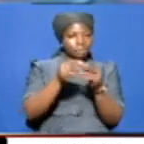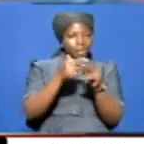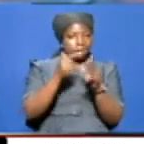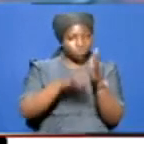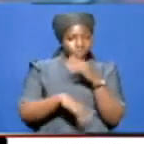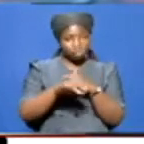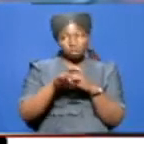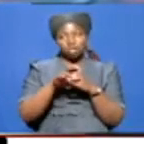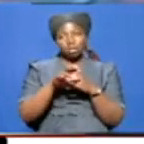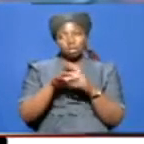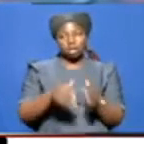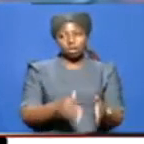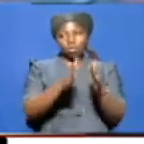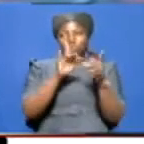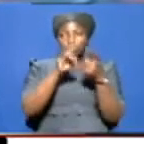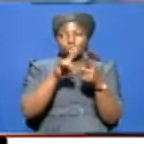to